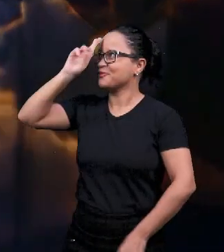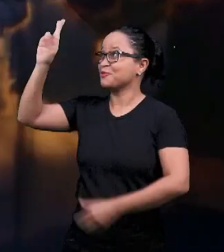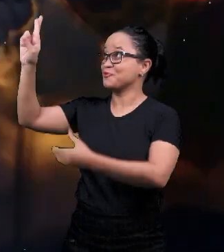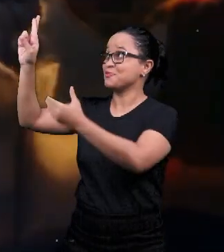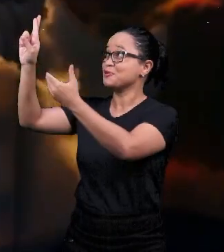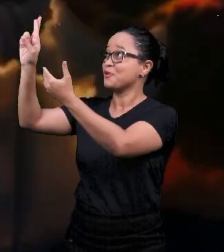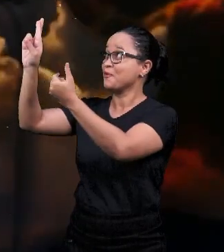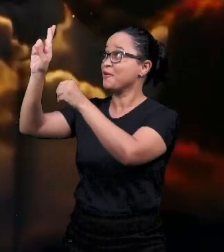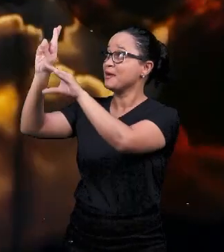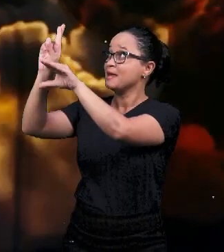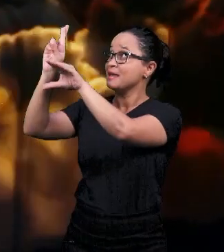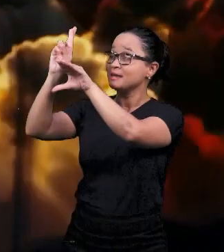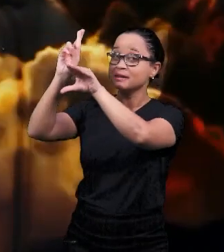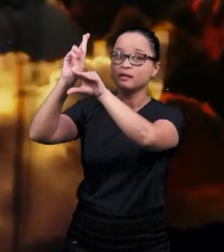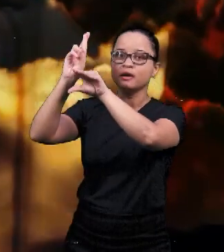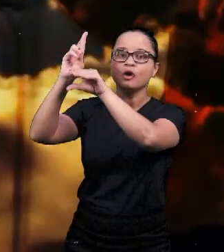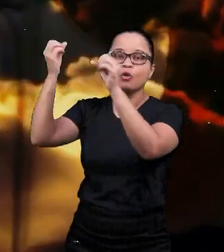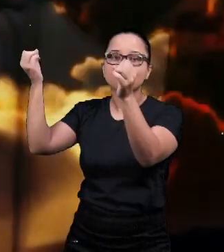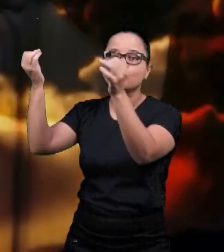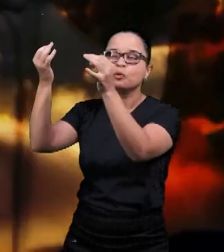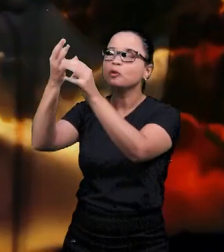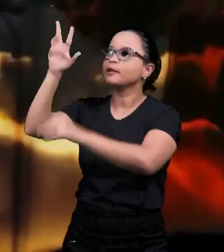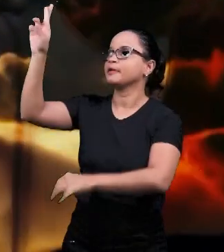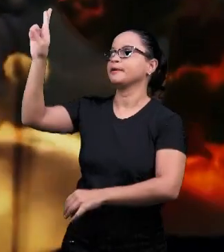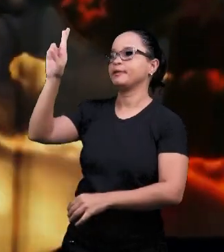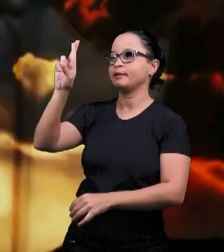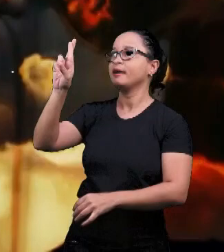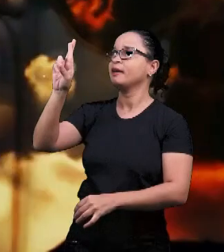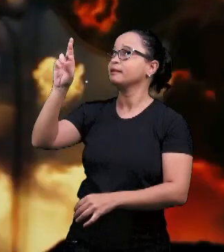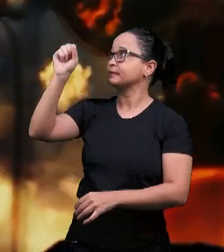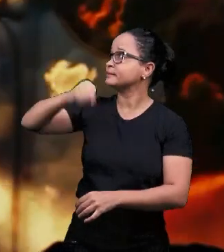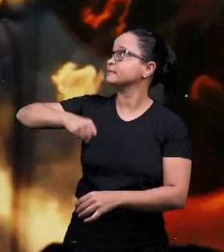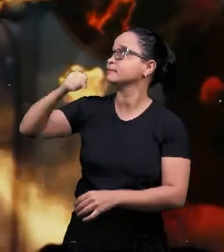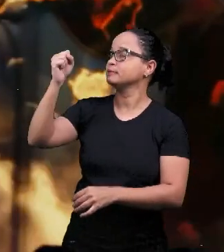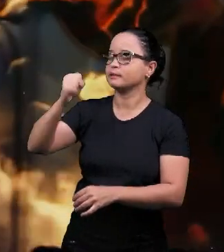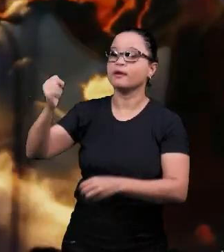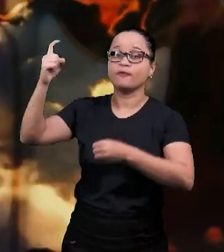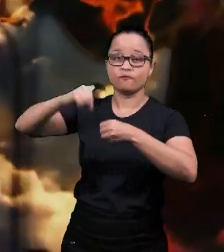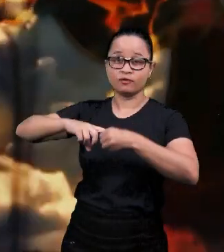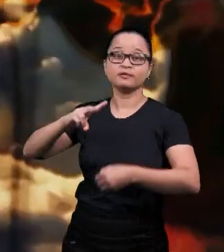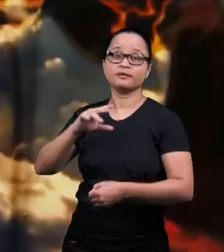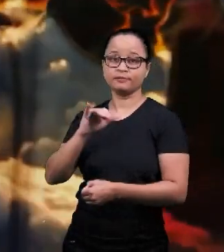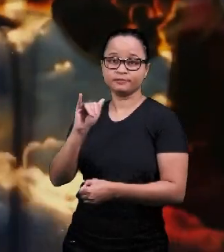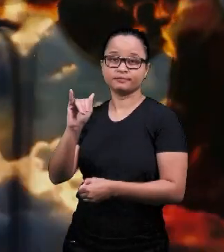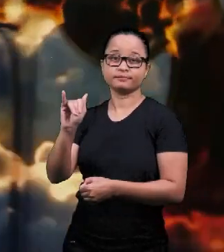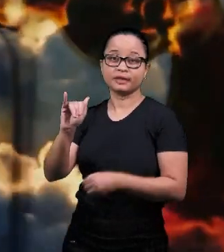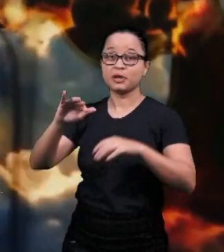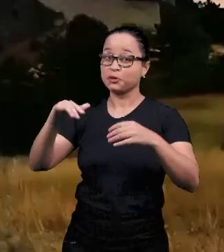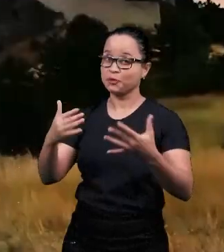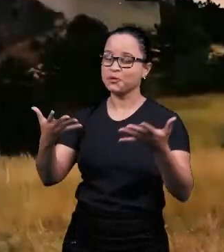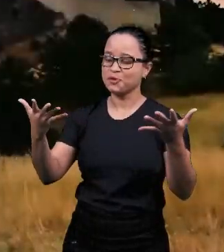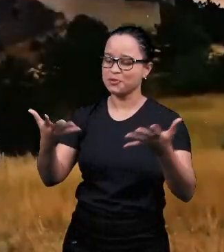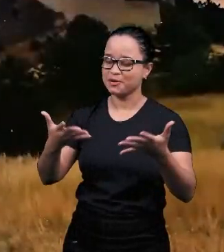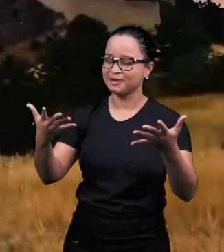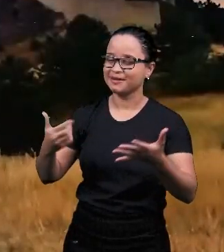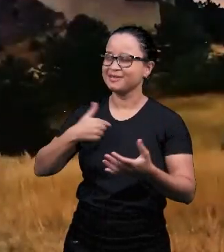я знаю, что Господь мой придет во всей славе Своей.